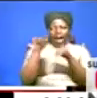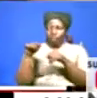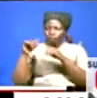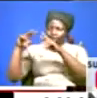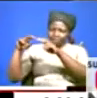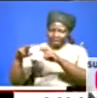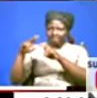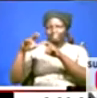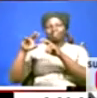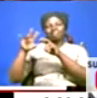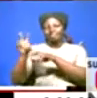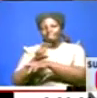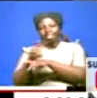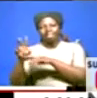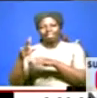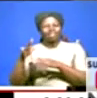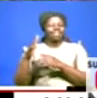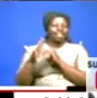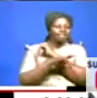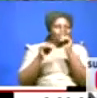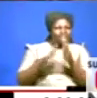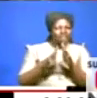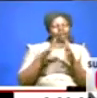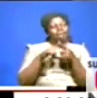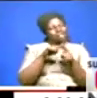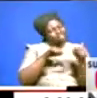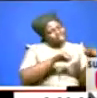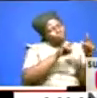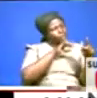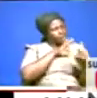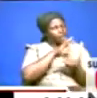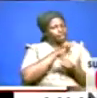na hakuna chochote kile wanapata ama faida yote wanapata kutoka